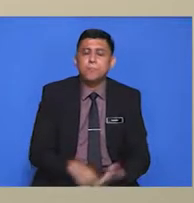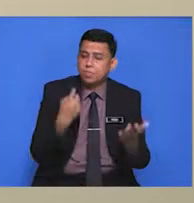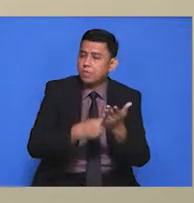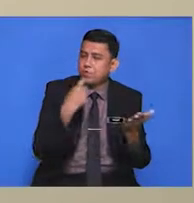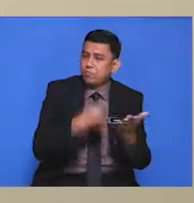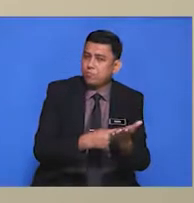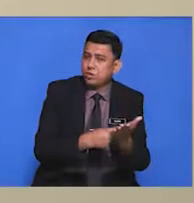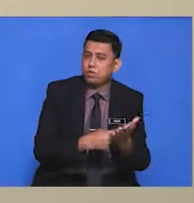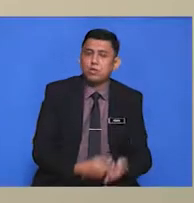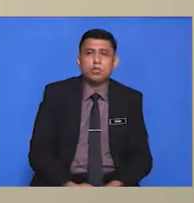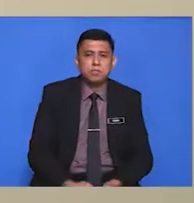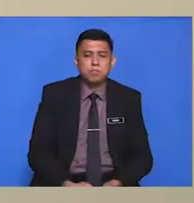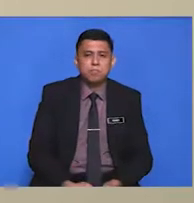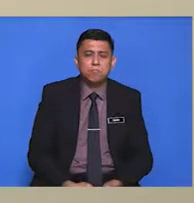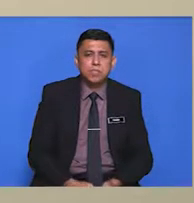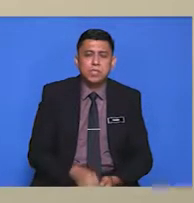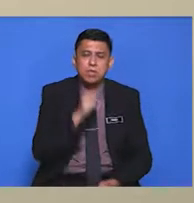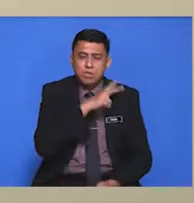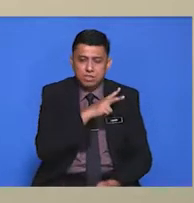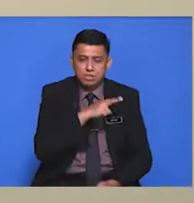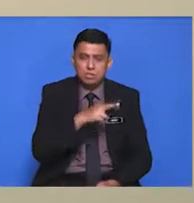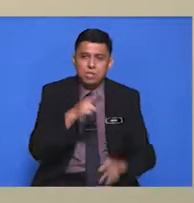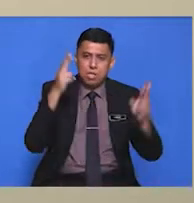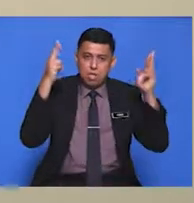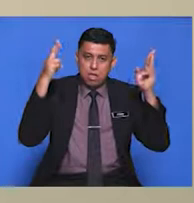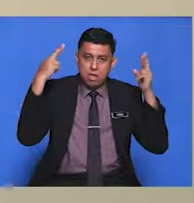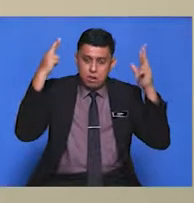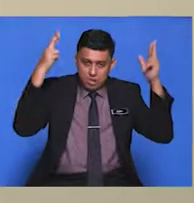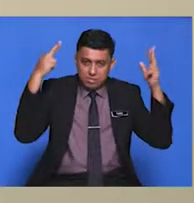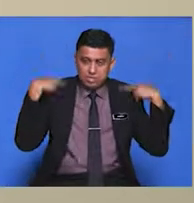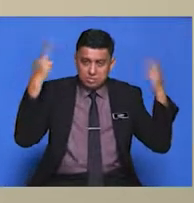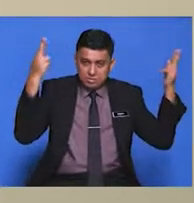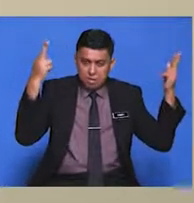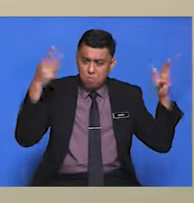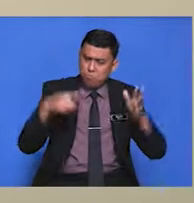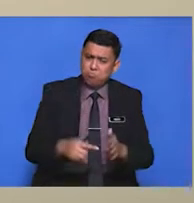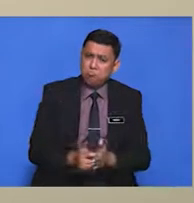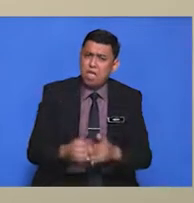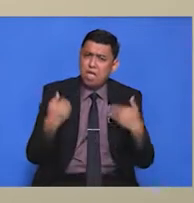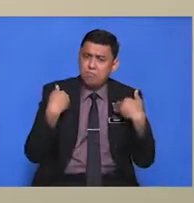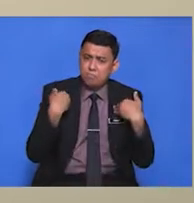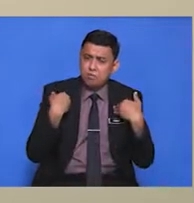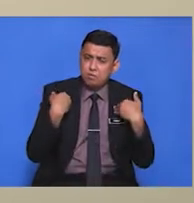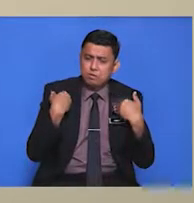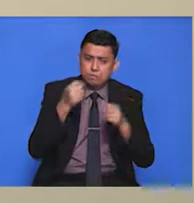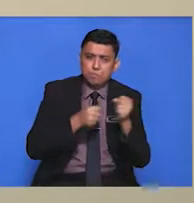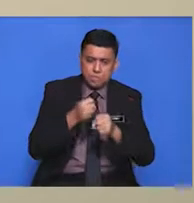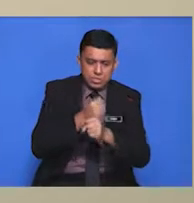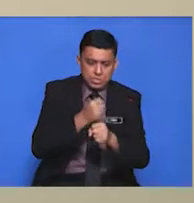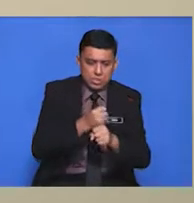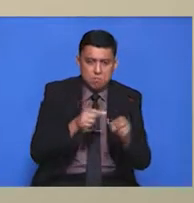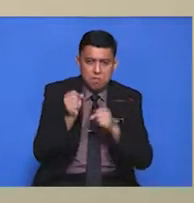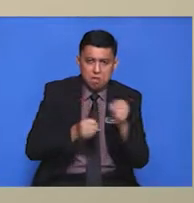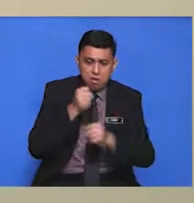Tiba-tiba, sekumpulan katak raksasa muncul dari dalam hutan. Para pekerja lari bertempiaran untuk menyelamatkan